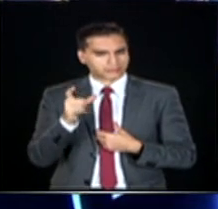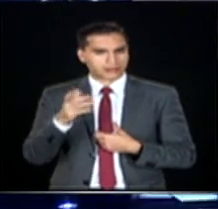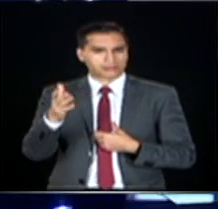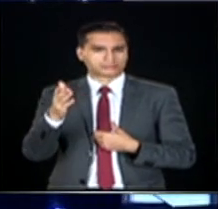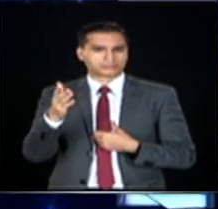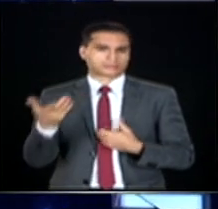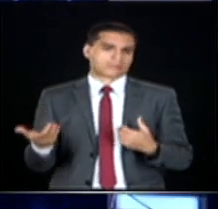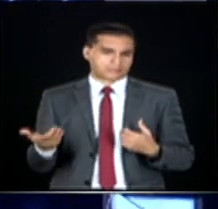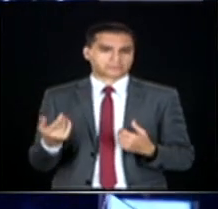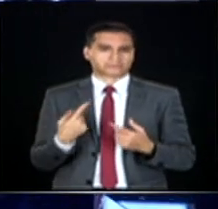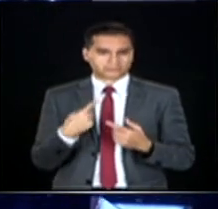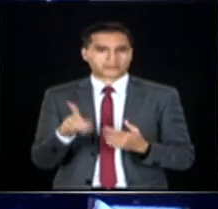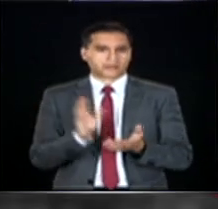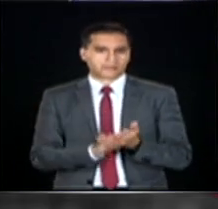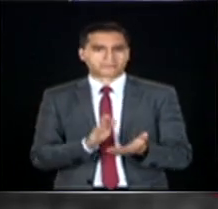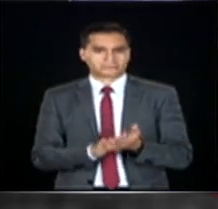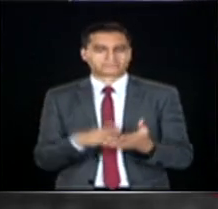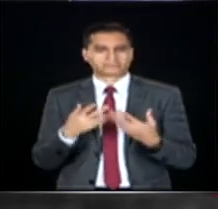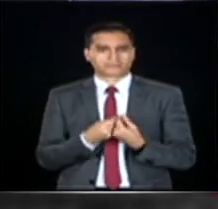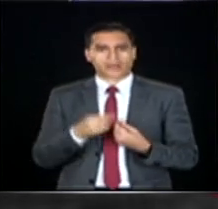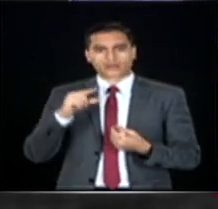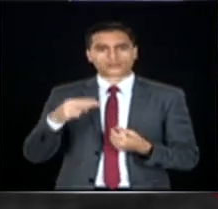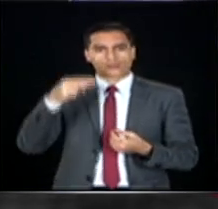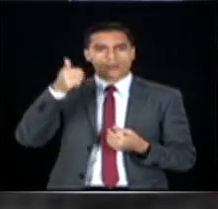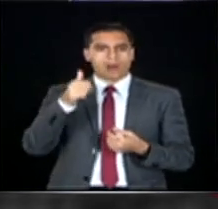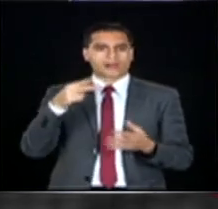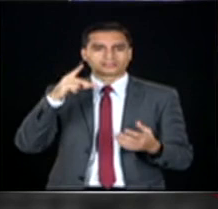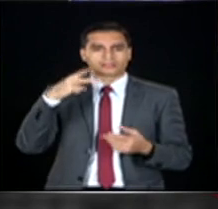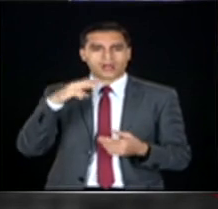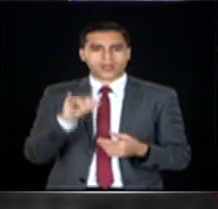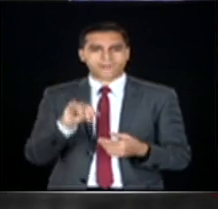إكراس سعيد وأحمد كمال ودعاء طعيمة.